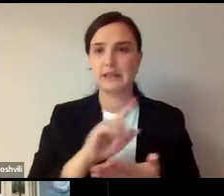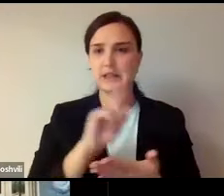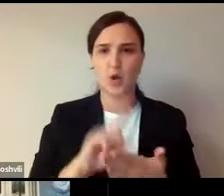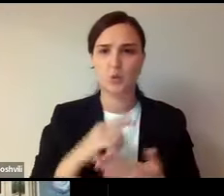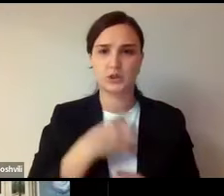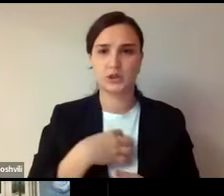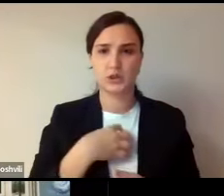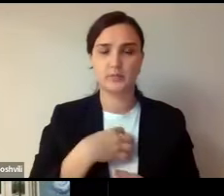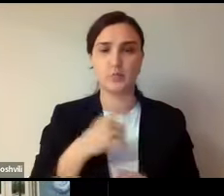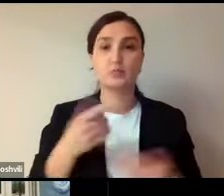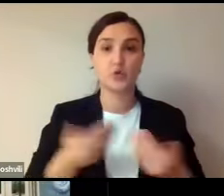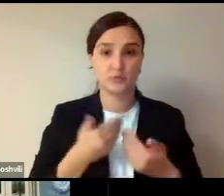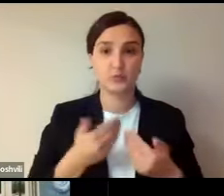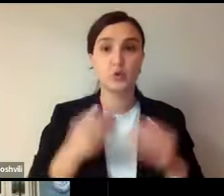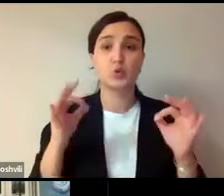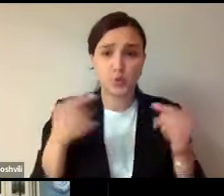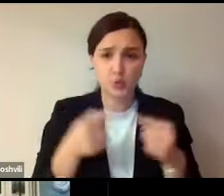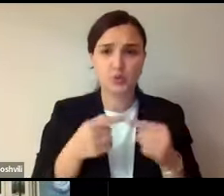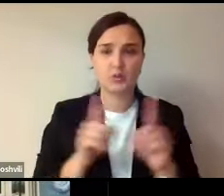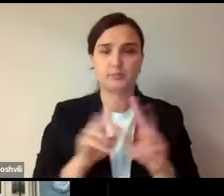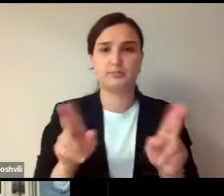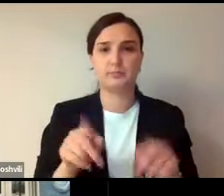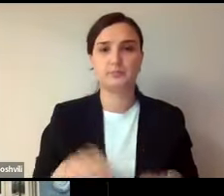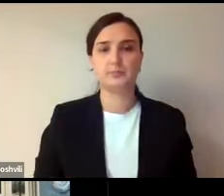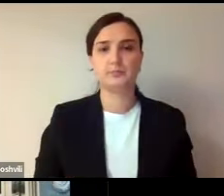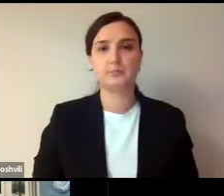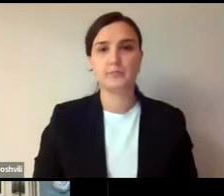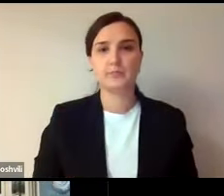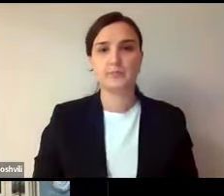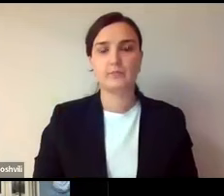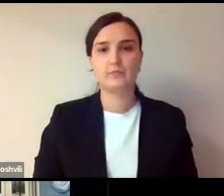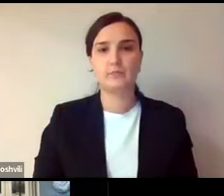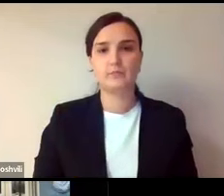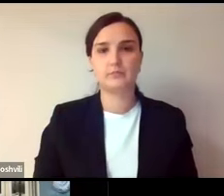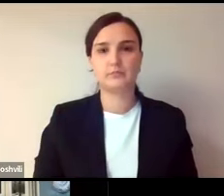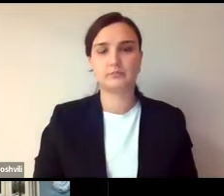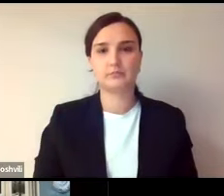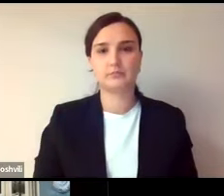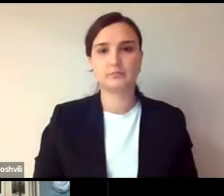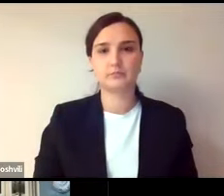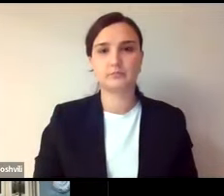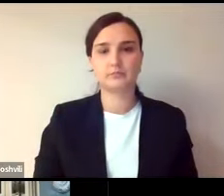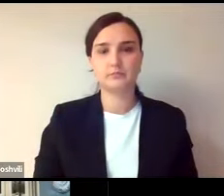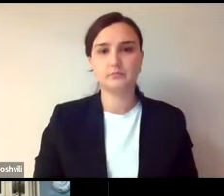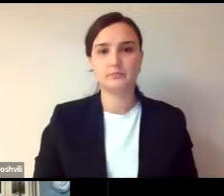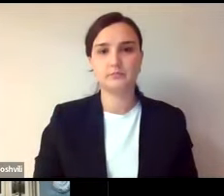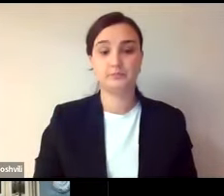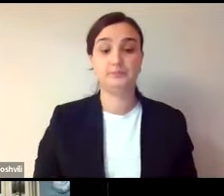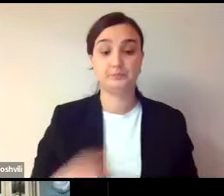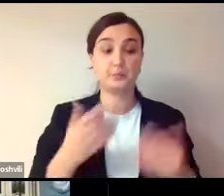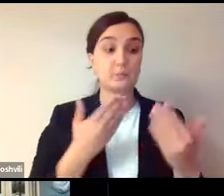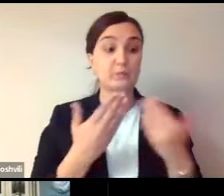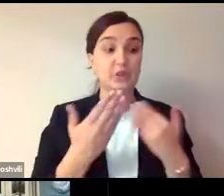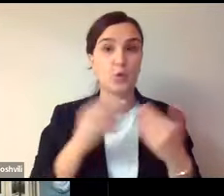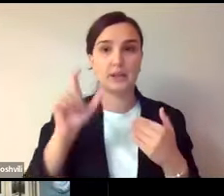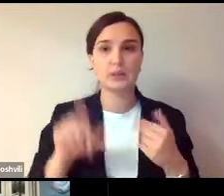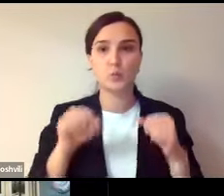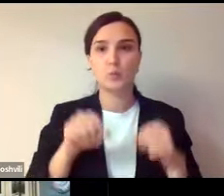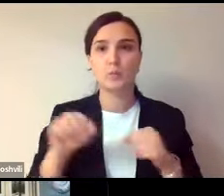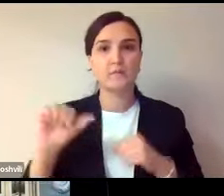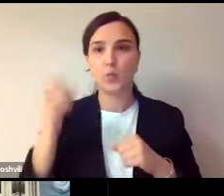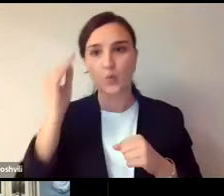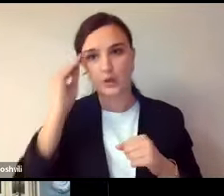უსო ცხოვრობდეთ. ზუსტად ესეთია საცხოვრის. აი ეს მიდგომა ადამიანის უფლებების თეორიებში როგორ არის ჩამოყალიბებული?